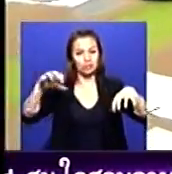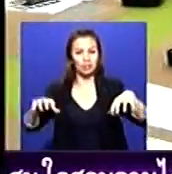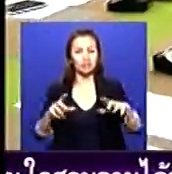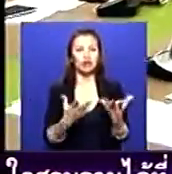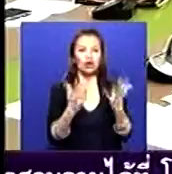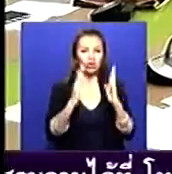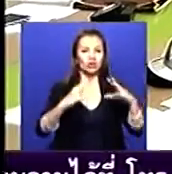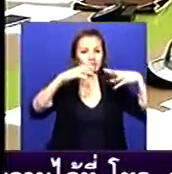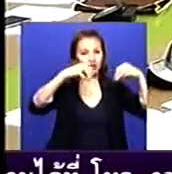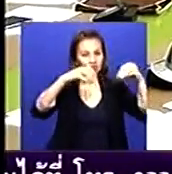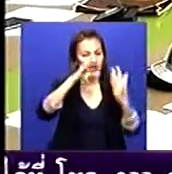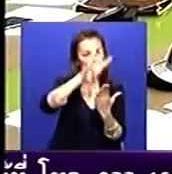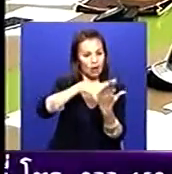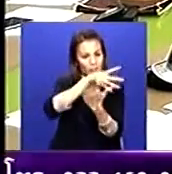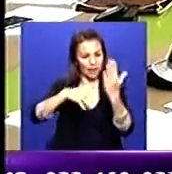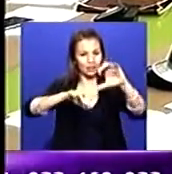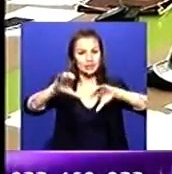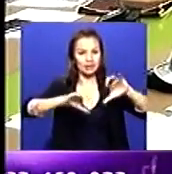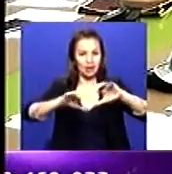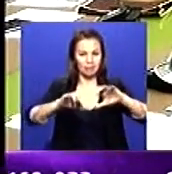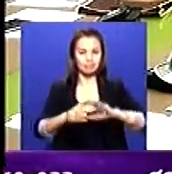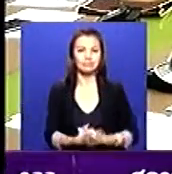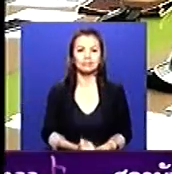แผนจัดการไฟฟ้าในช่วงดังกล่าวได้ค่ะ